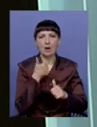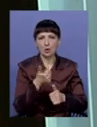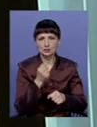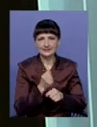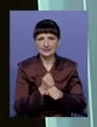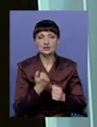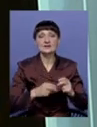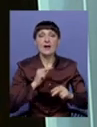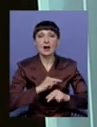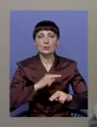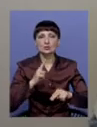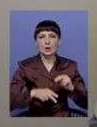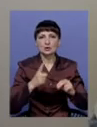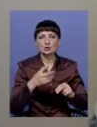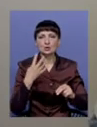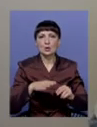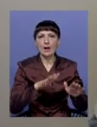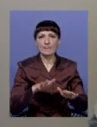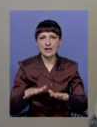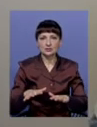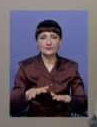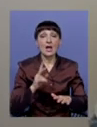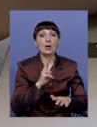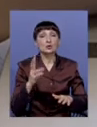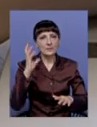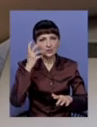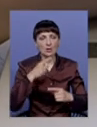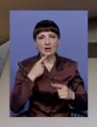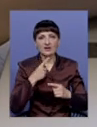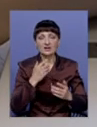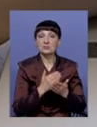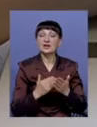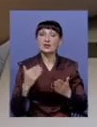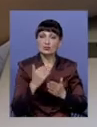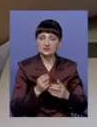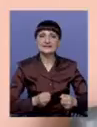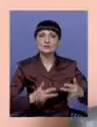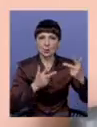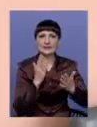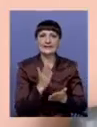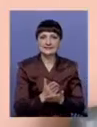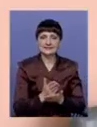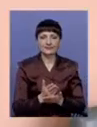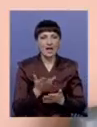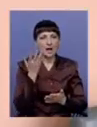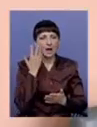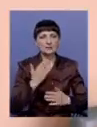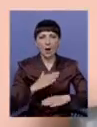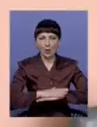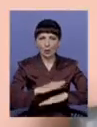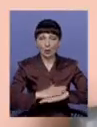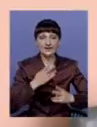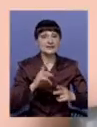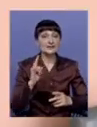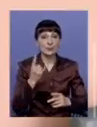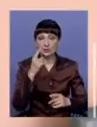работы завершены в 140 точках между тем некоторые психологи говорят о преимуществах дистанционке когда происходит какой-то урок если он что то не